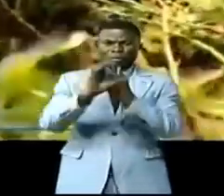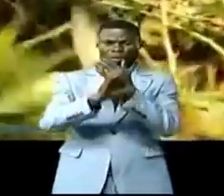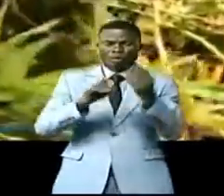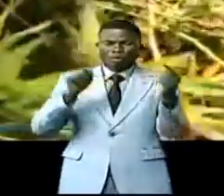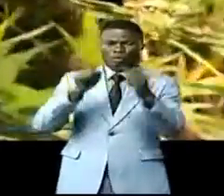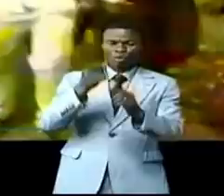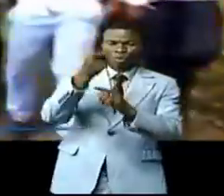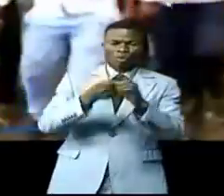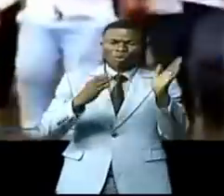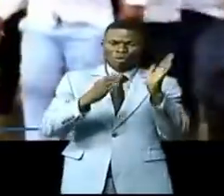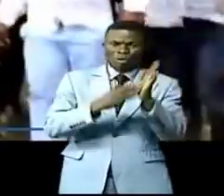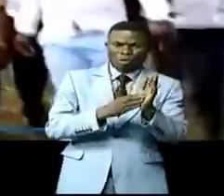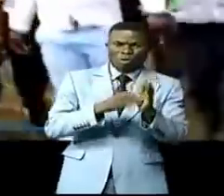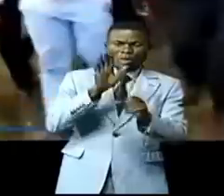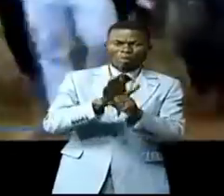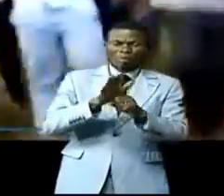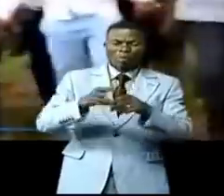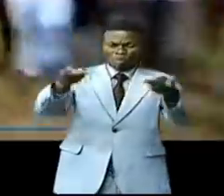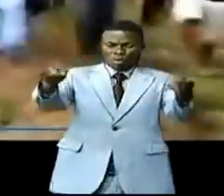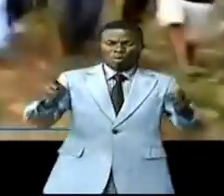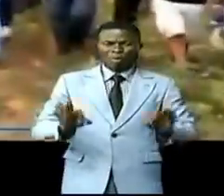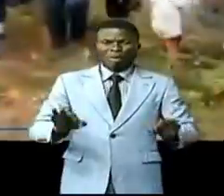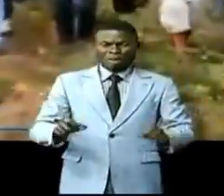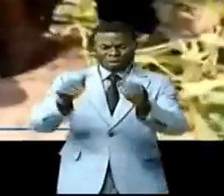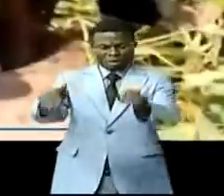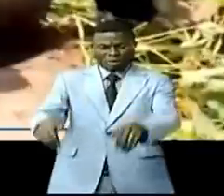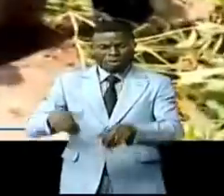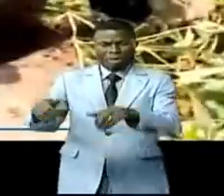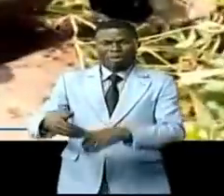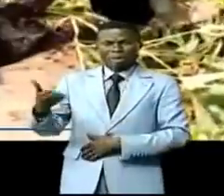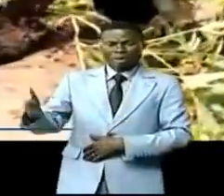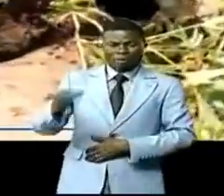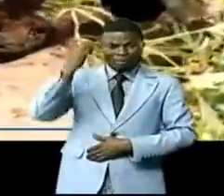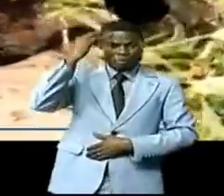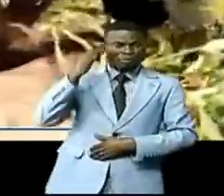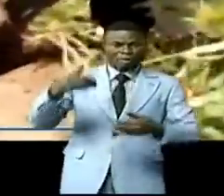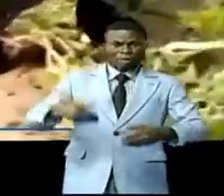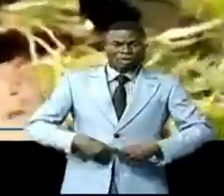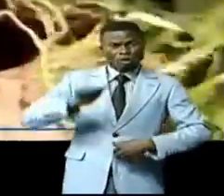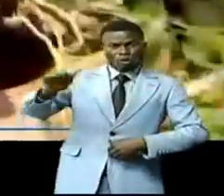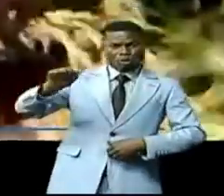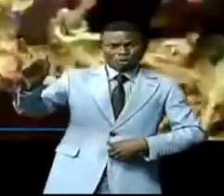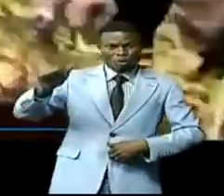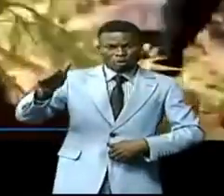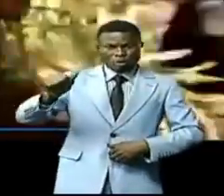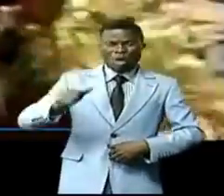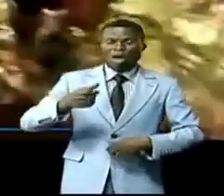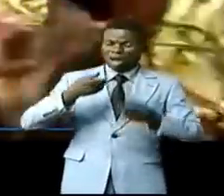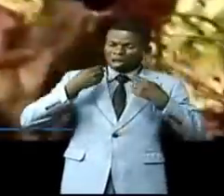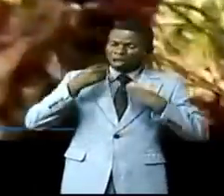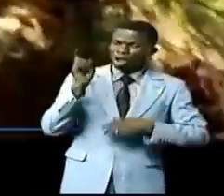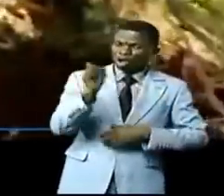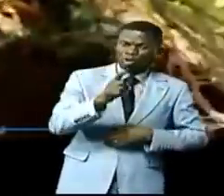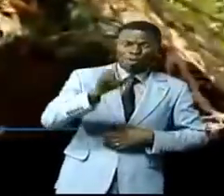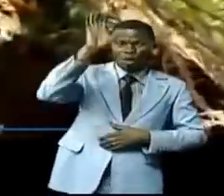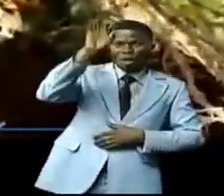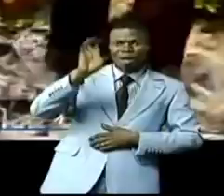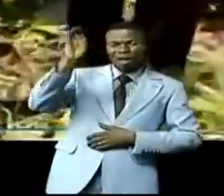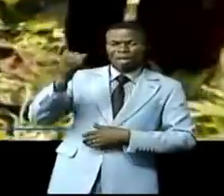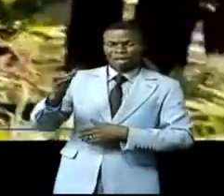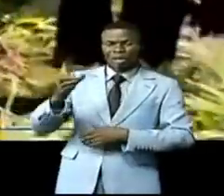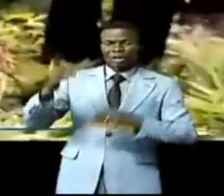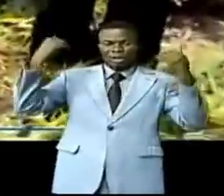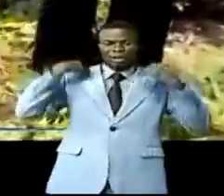septembre dernier, plusieurs hectares avaient été labourés. C'est le ministre de la Jeunesse lui-même qui avait donné le temps. L'ingénieur agronome, chef